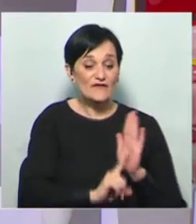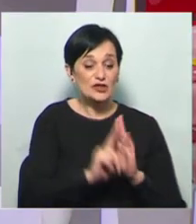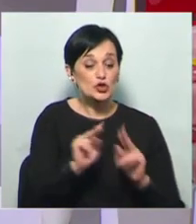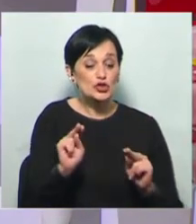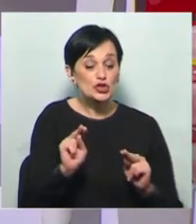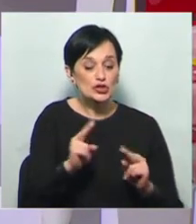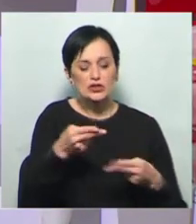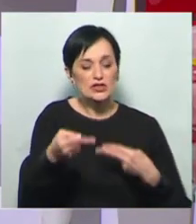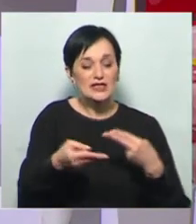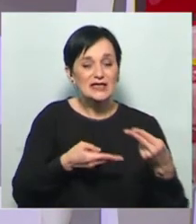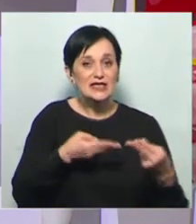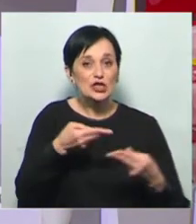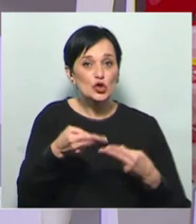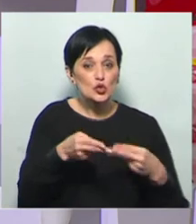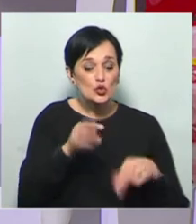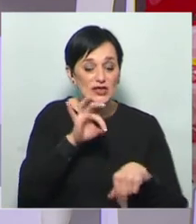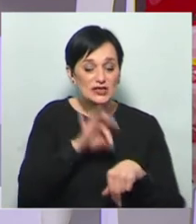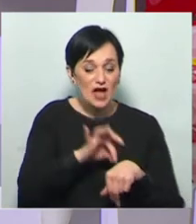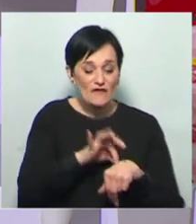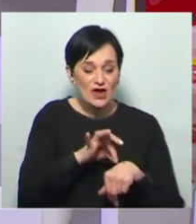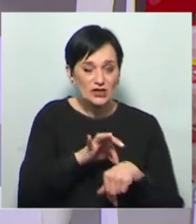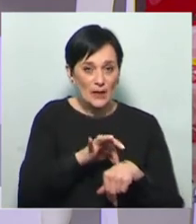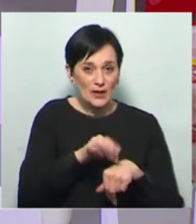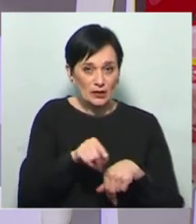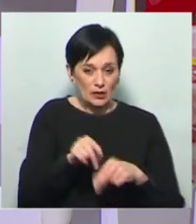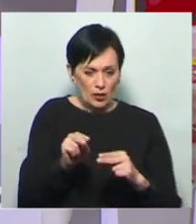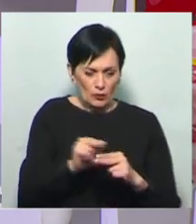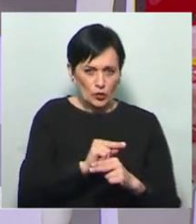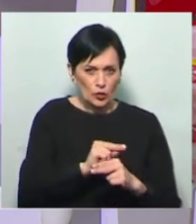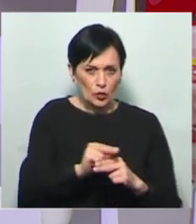მკურნალობა, თვითონ დაავადების მკურნალობა ეს მოიცავს ესეთი